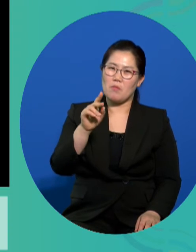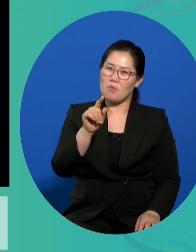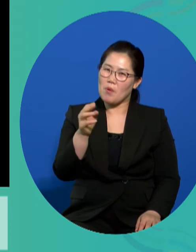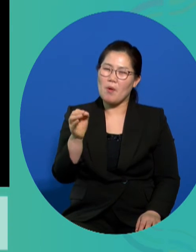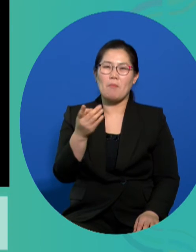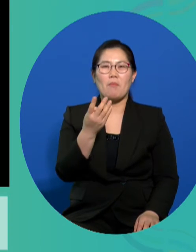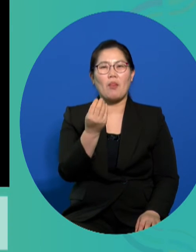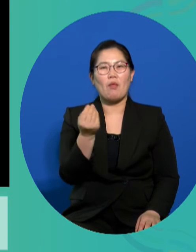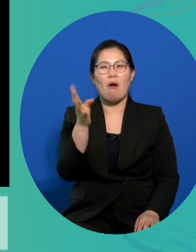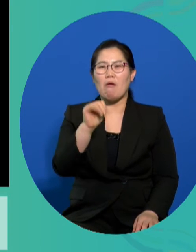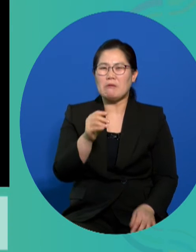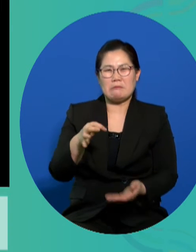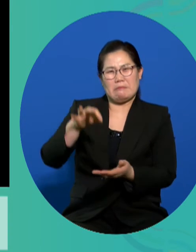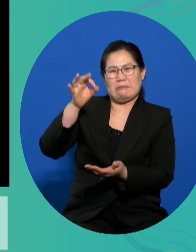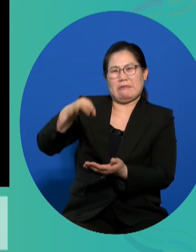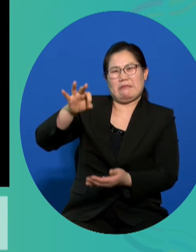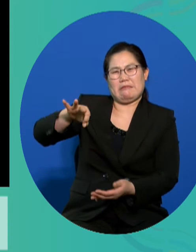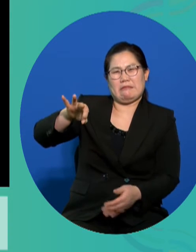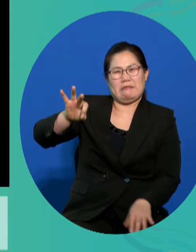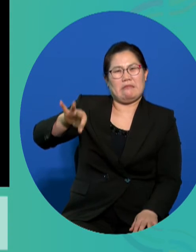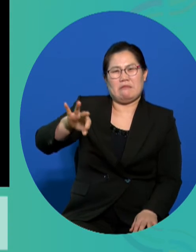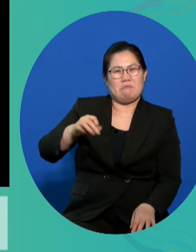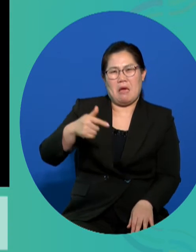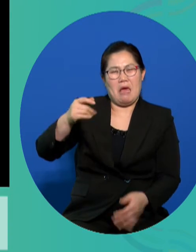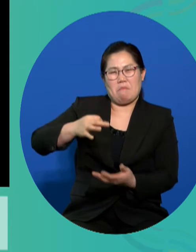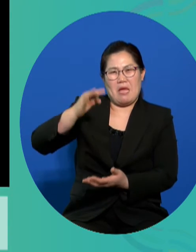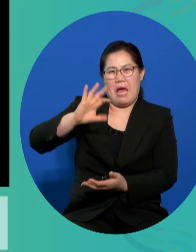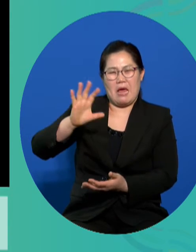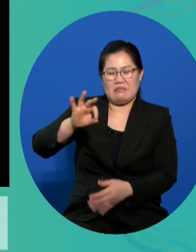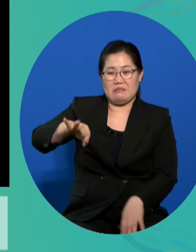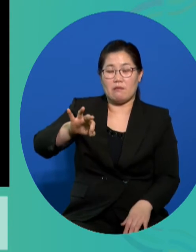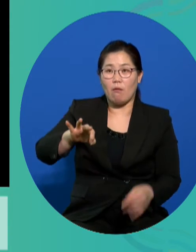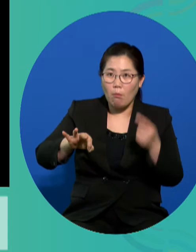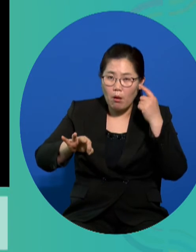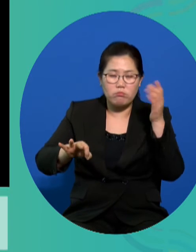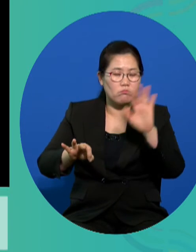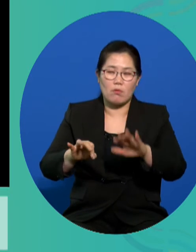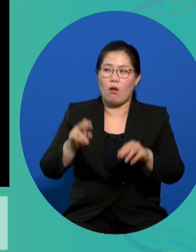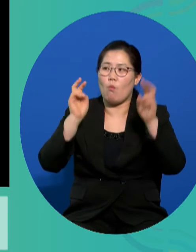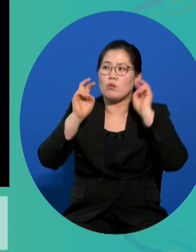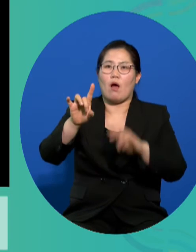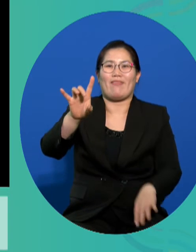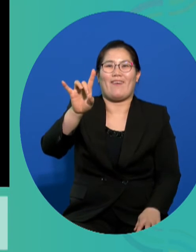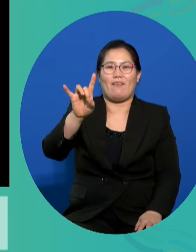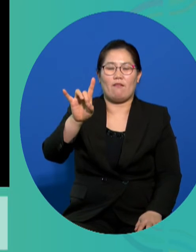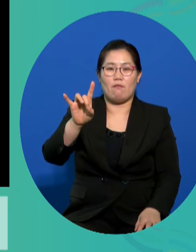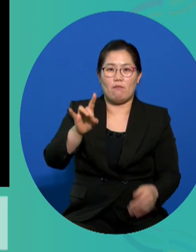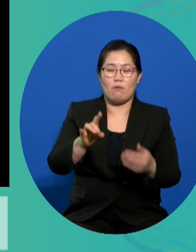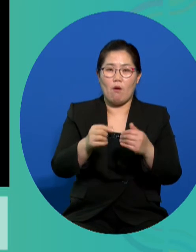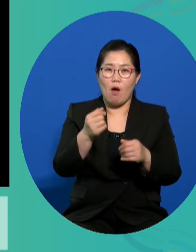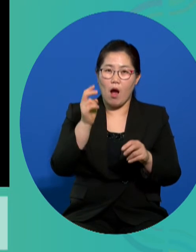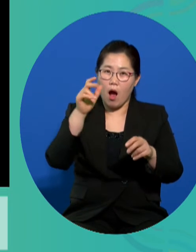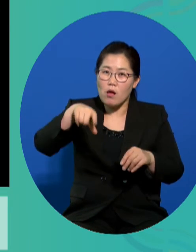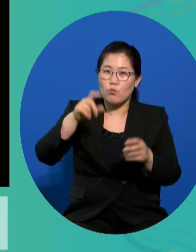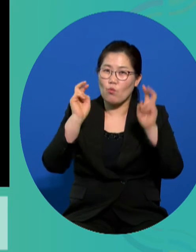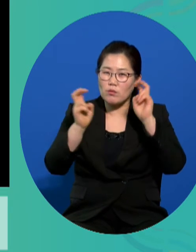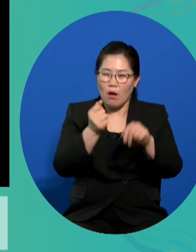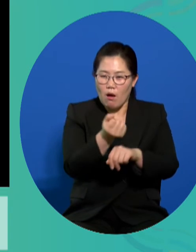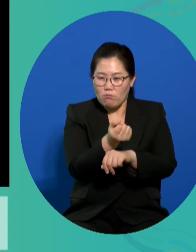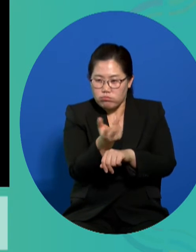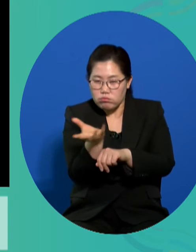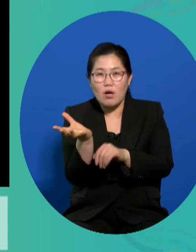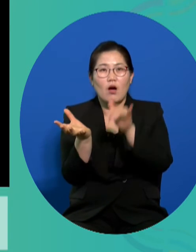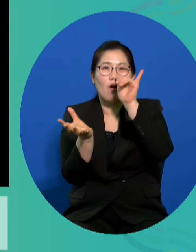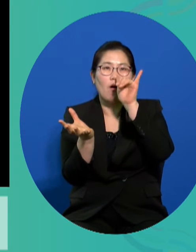그 시기에 소비한 액수를 뽑아낸 겁니다. 그래서 전체적인 뭐 신용카드라든가